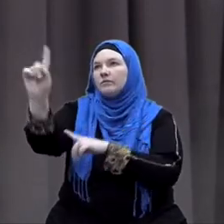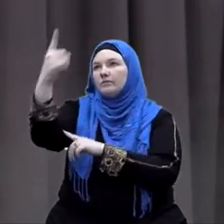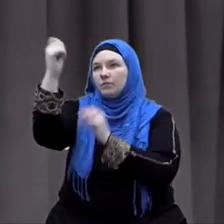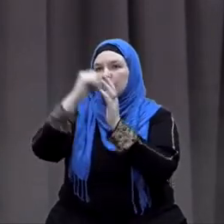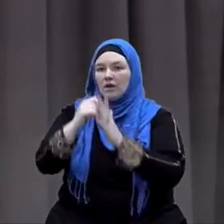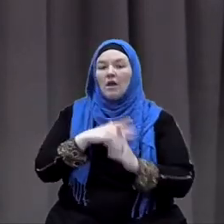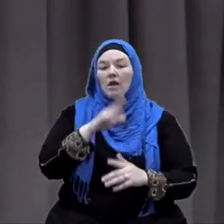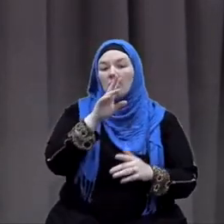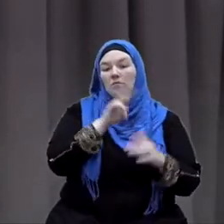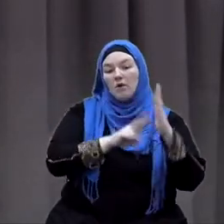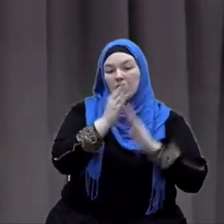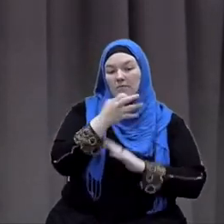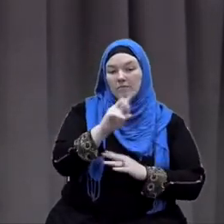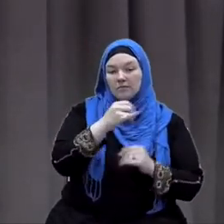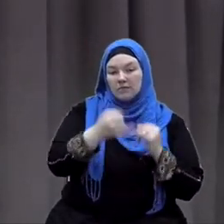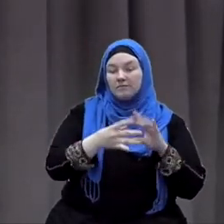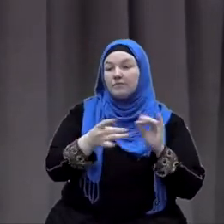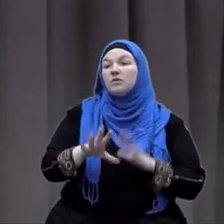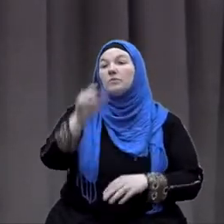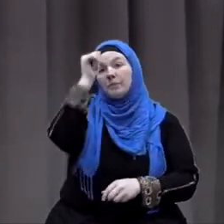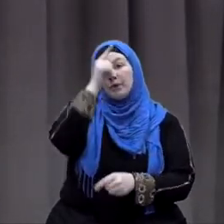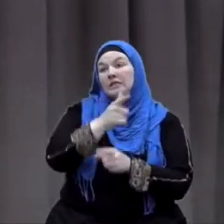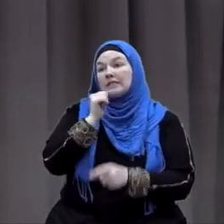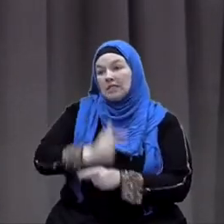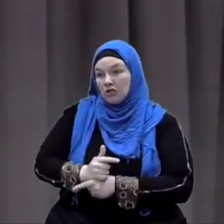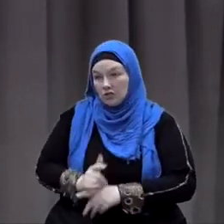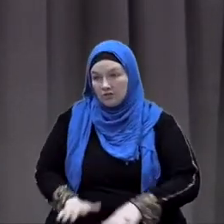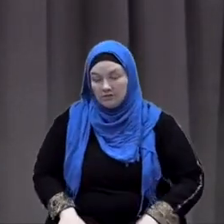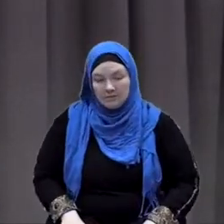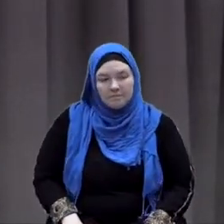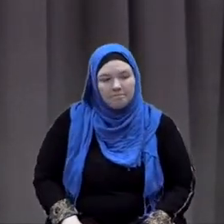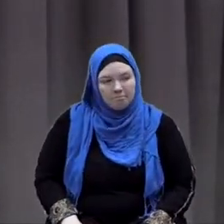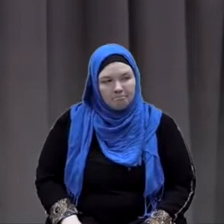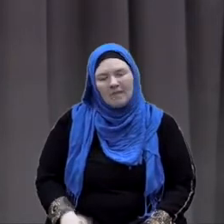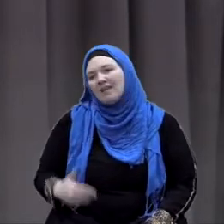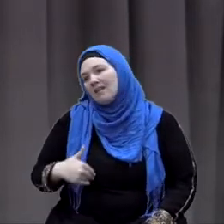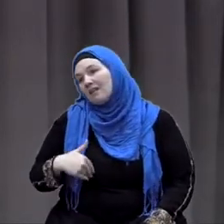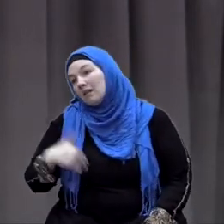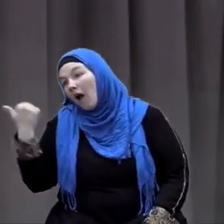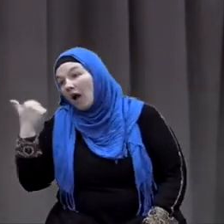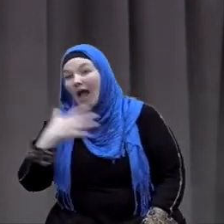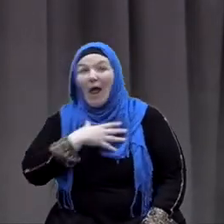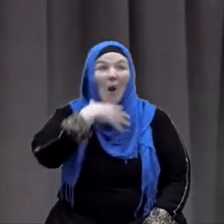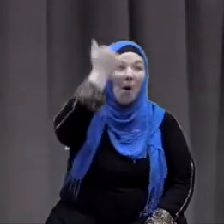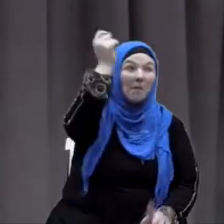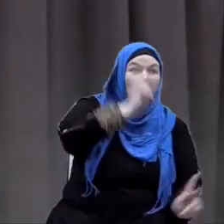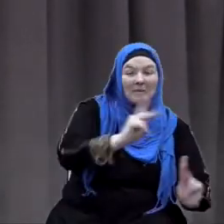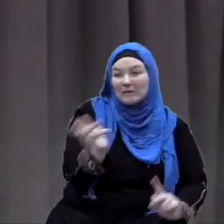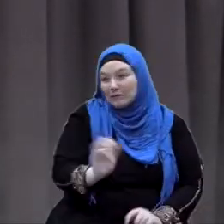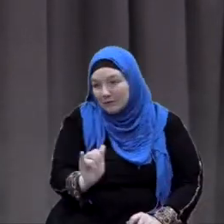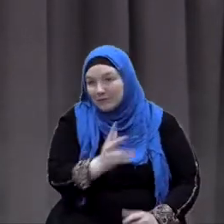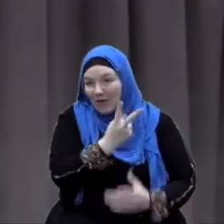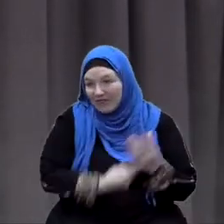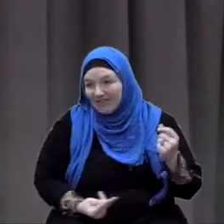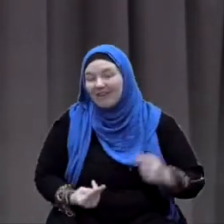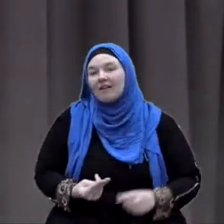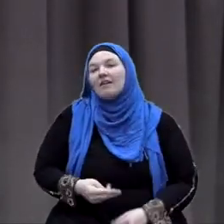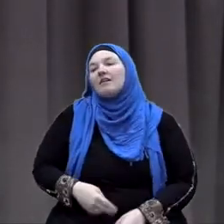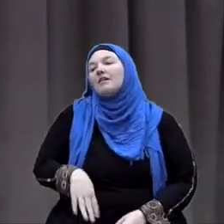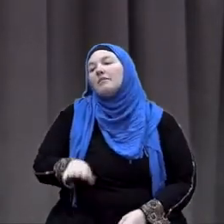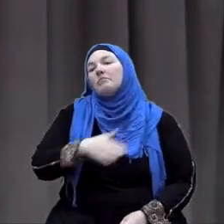عبده ورسوله وبعد. Brothers and sisters, young and old, please